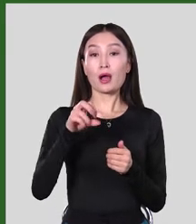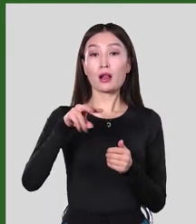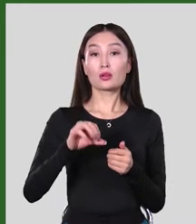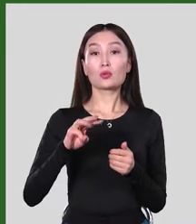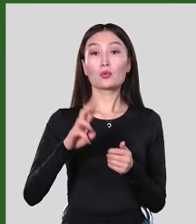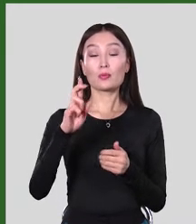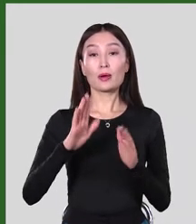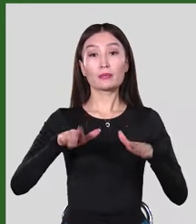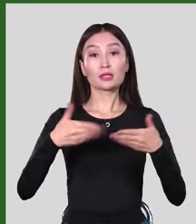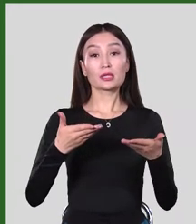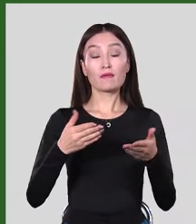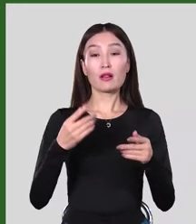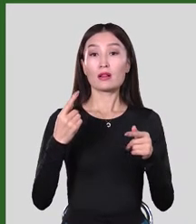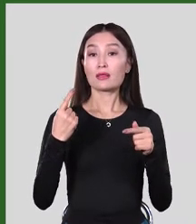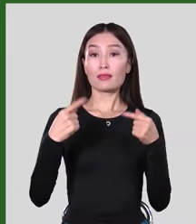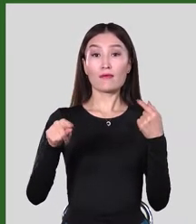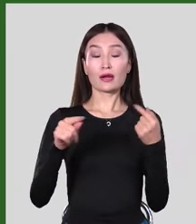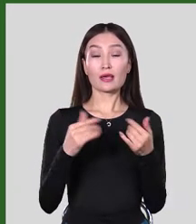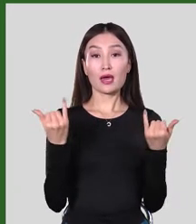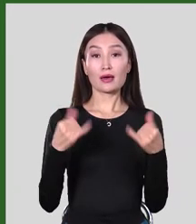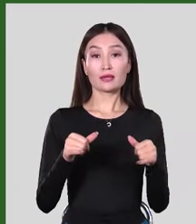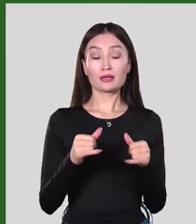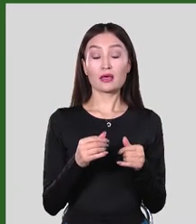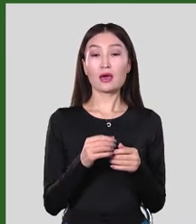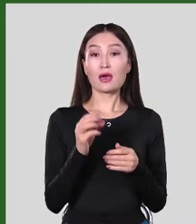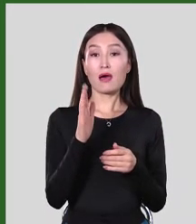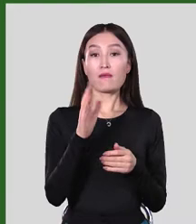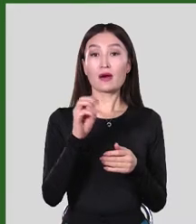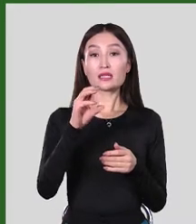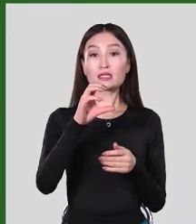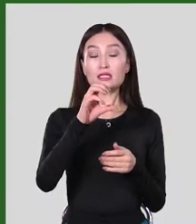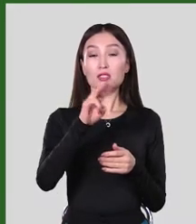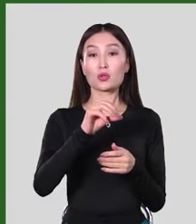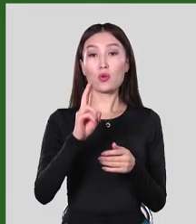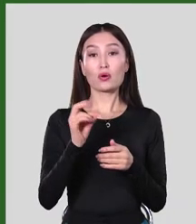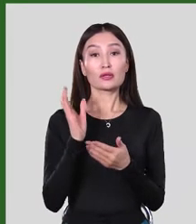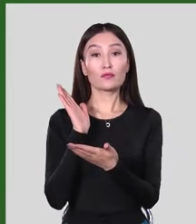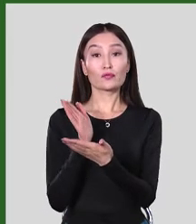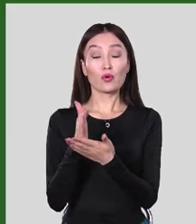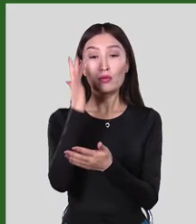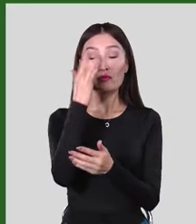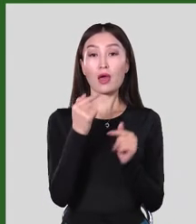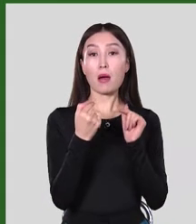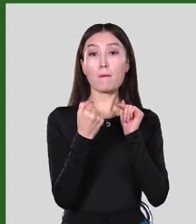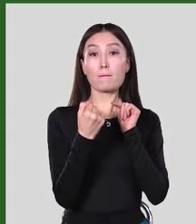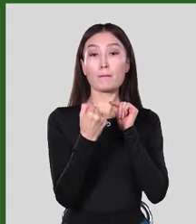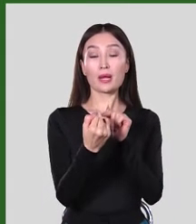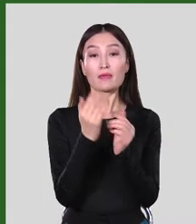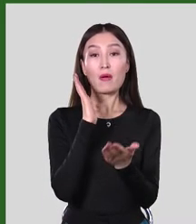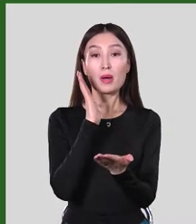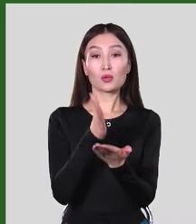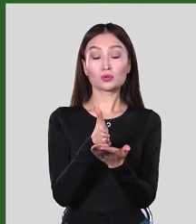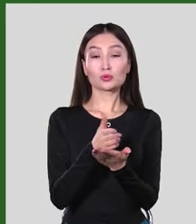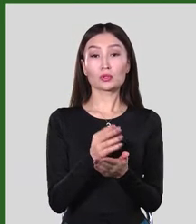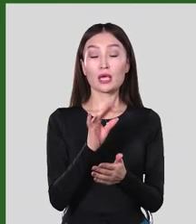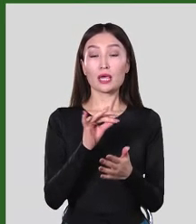нечто совершенно невероятное. Двигаться не на восток, в сторону Индии, а в противоположную сторону